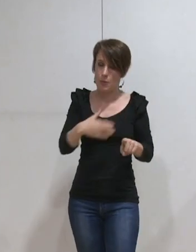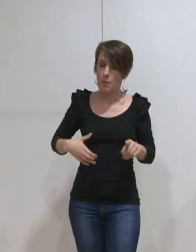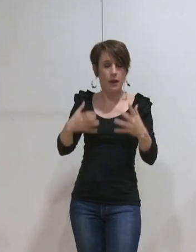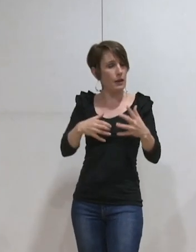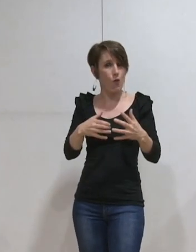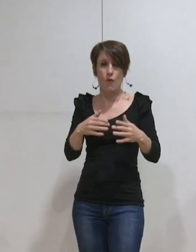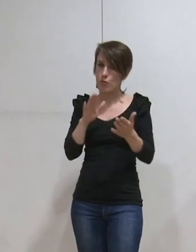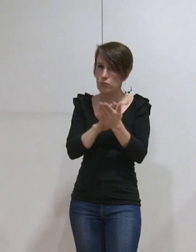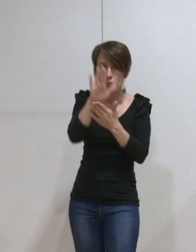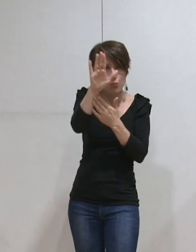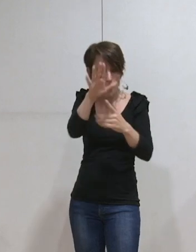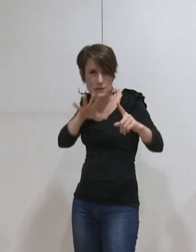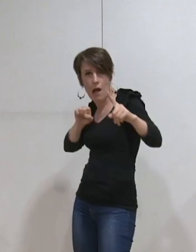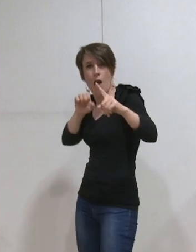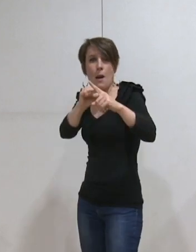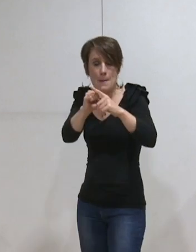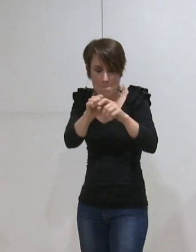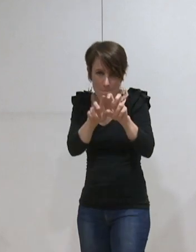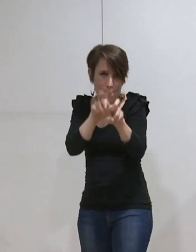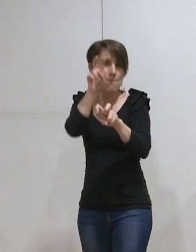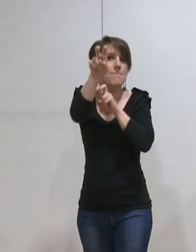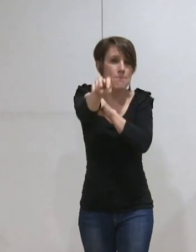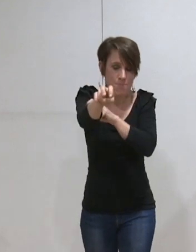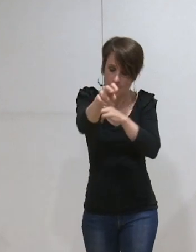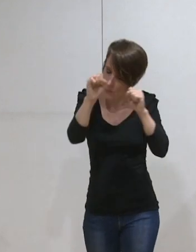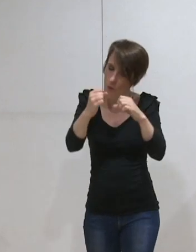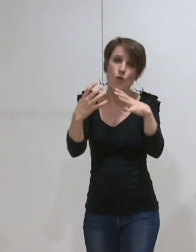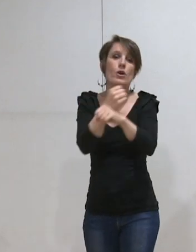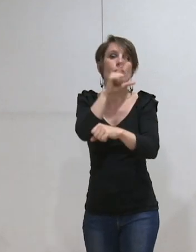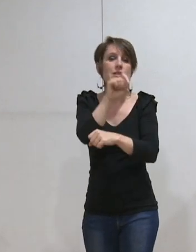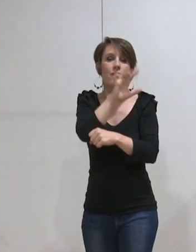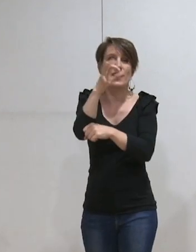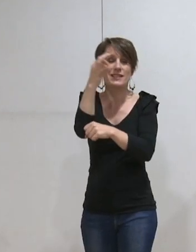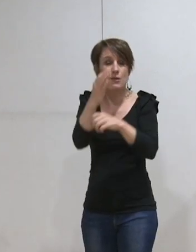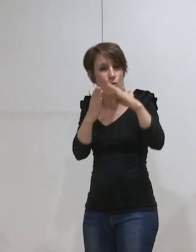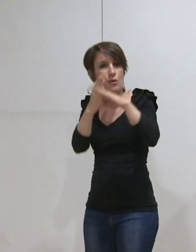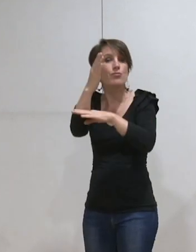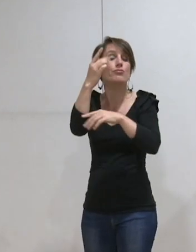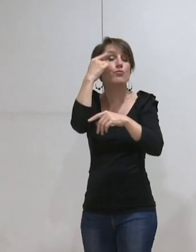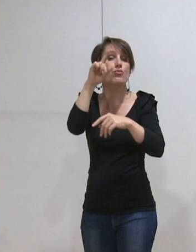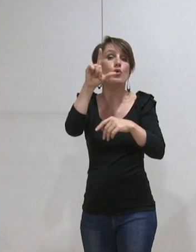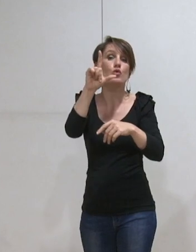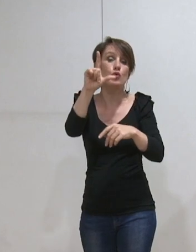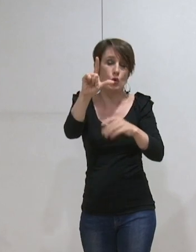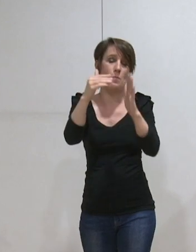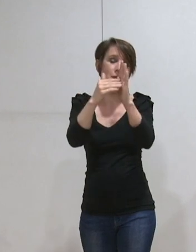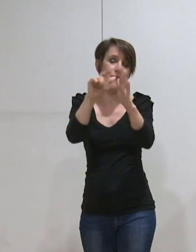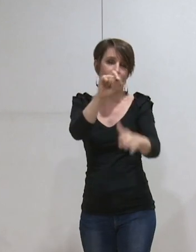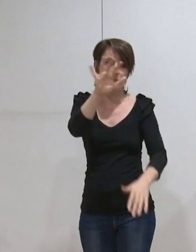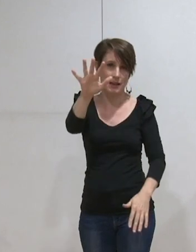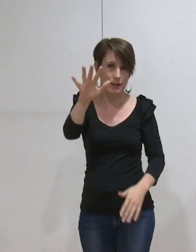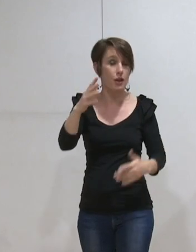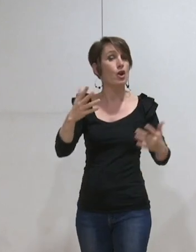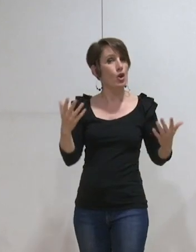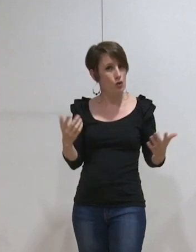répondre à ce niveau et bien de 25 % en 2025 nous avons donc adopté des